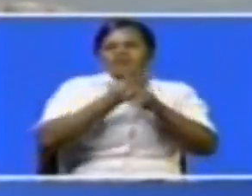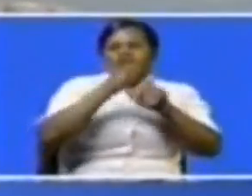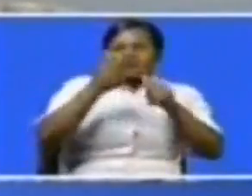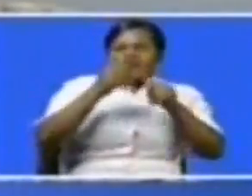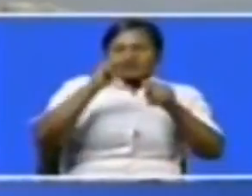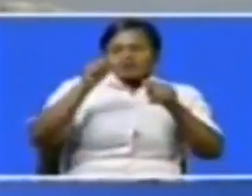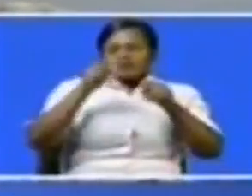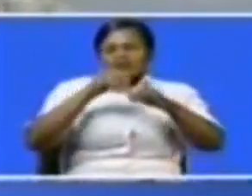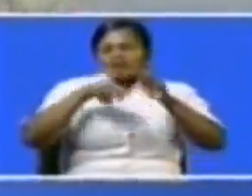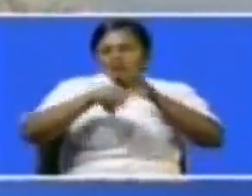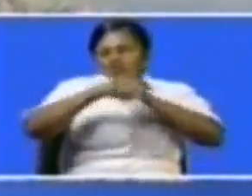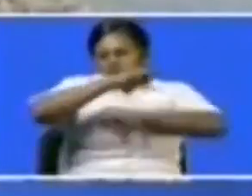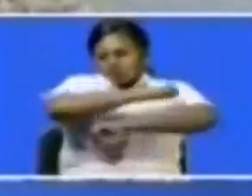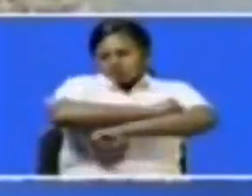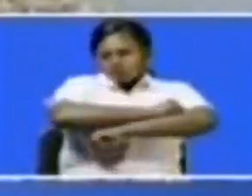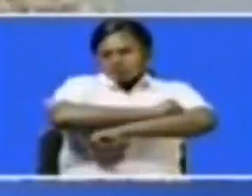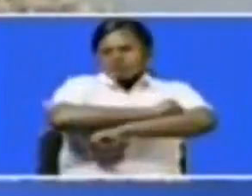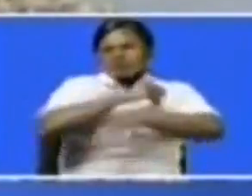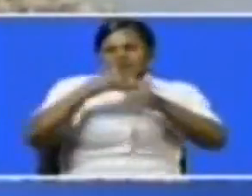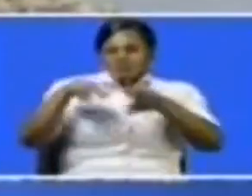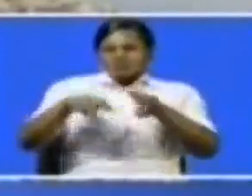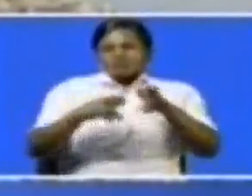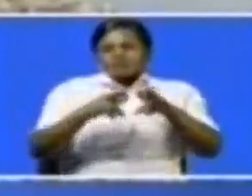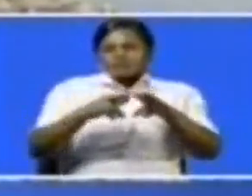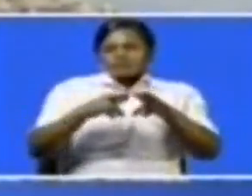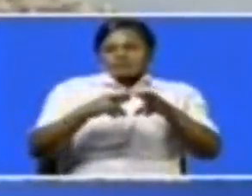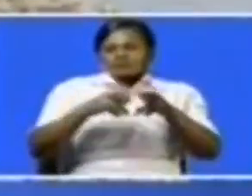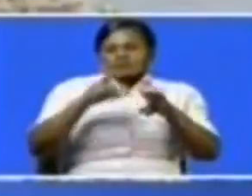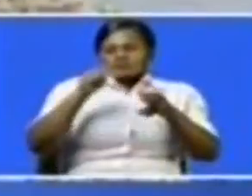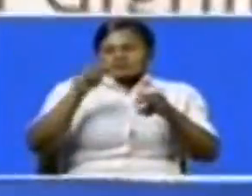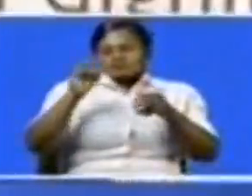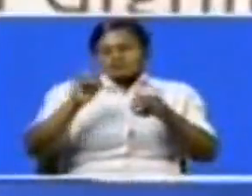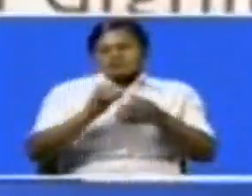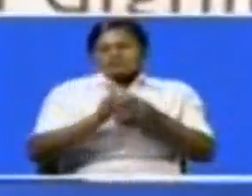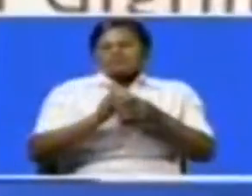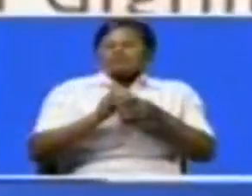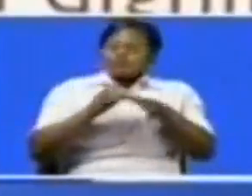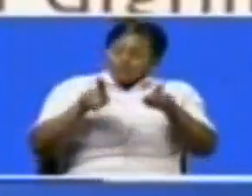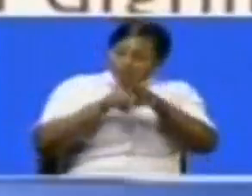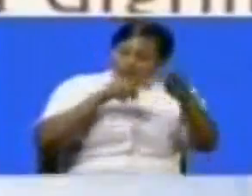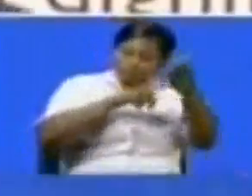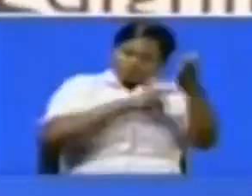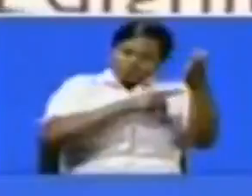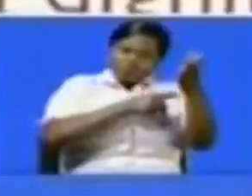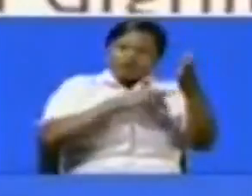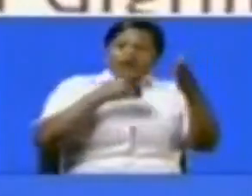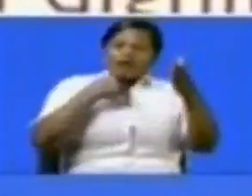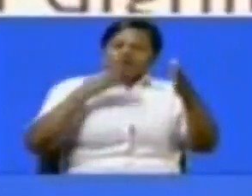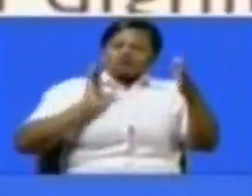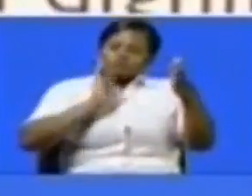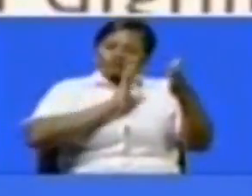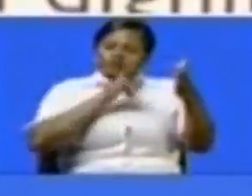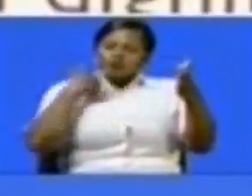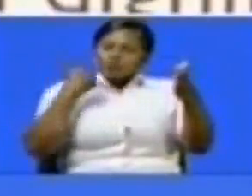ya Embakasi na shule ya msingi ya Mwamdudu karibu na barabara ya Dogo Ngundu. We also have a list of commissioners